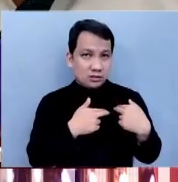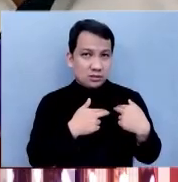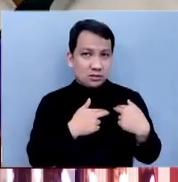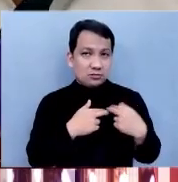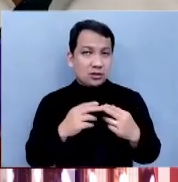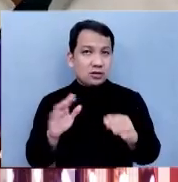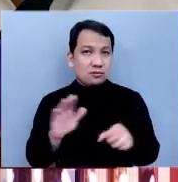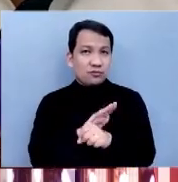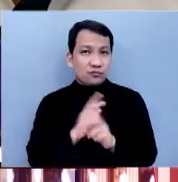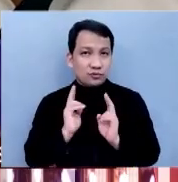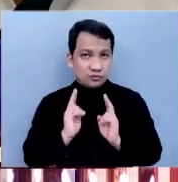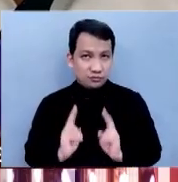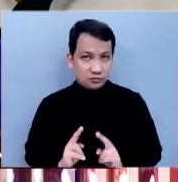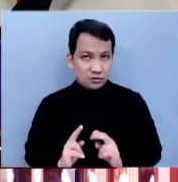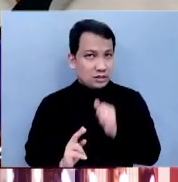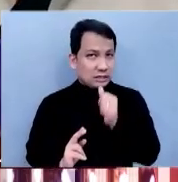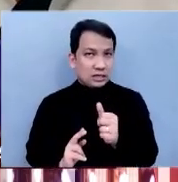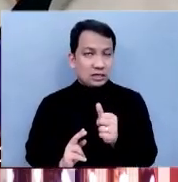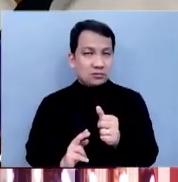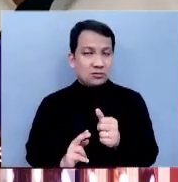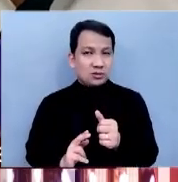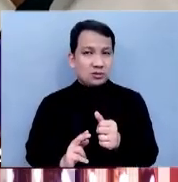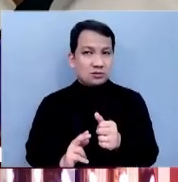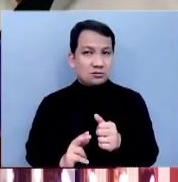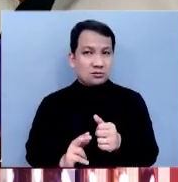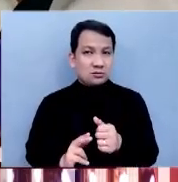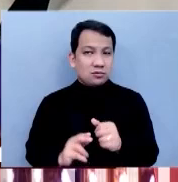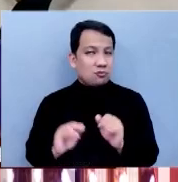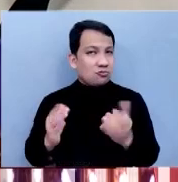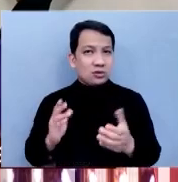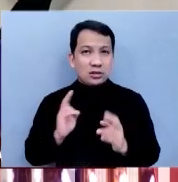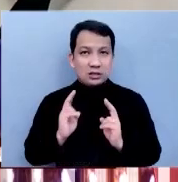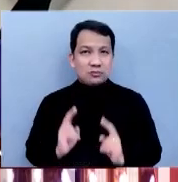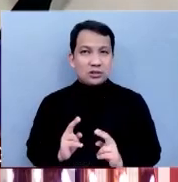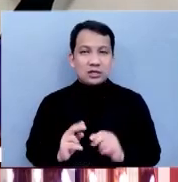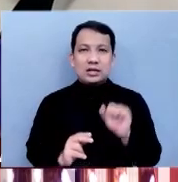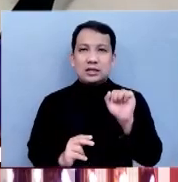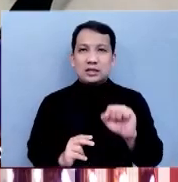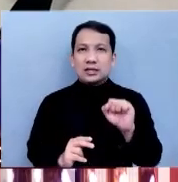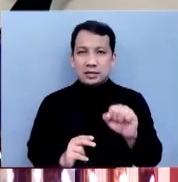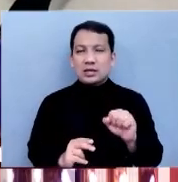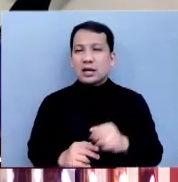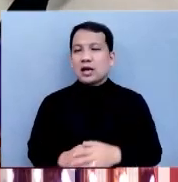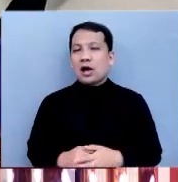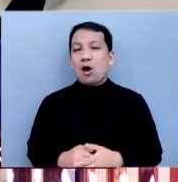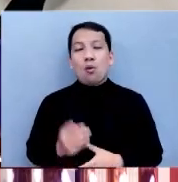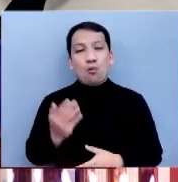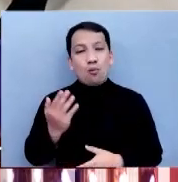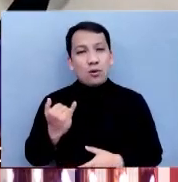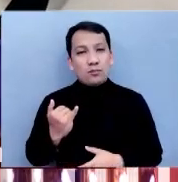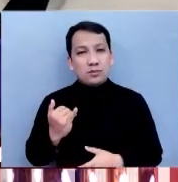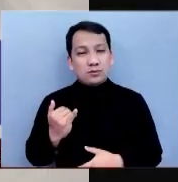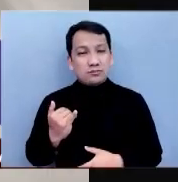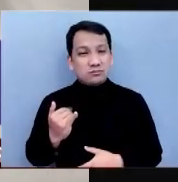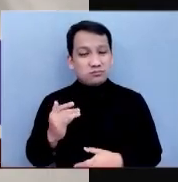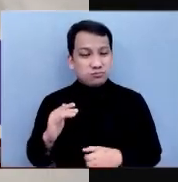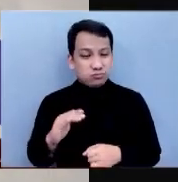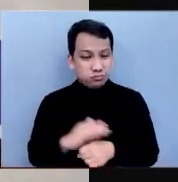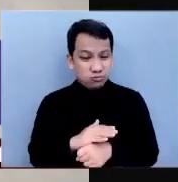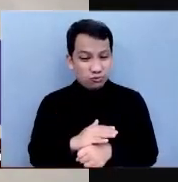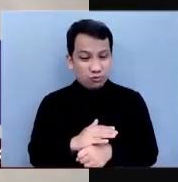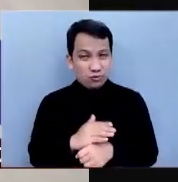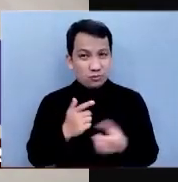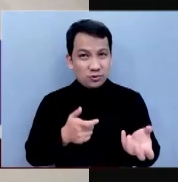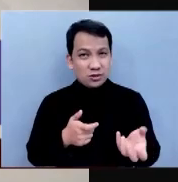uniform, not as a civilian in other words. Yes. Kasi ang full automatic is for ano